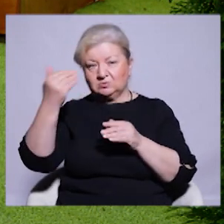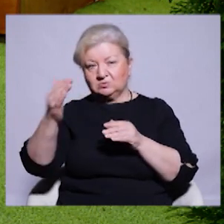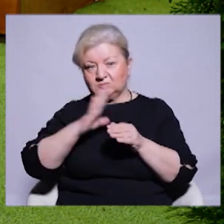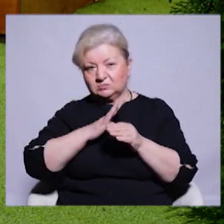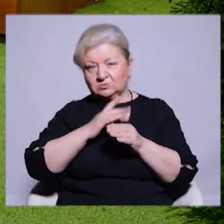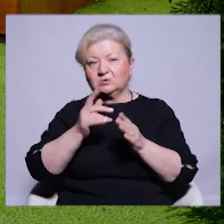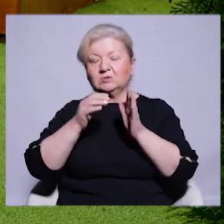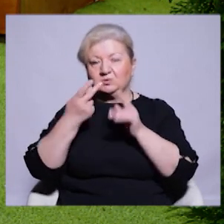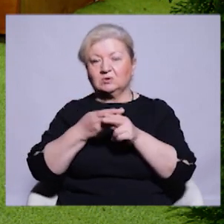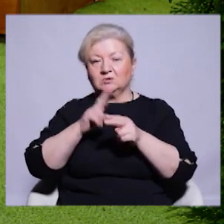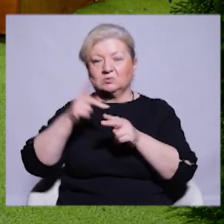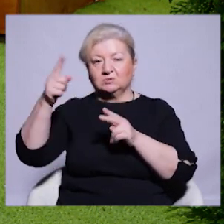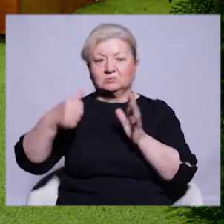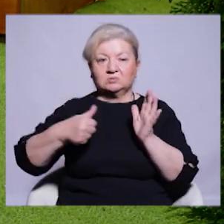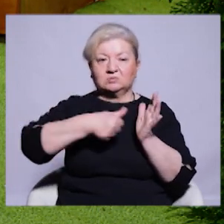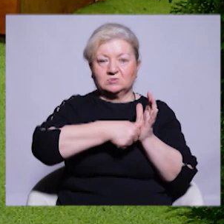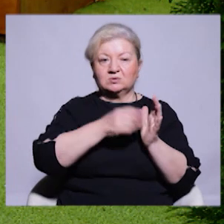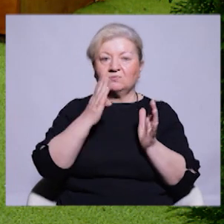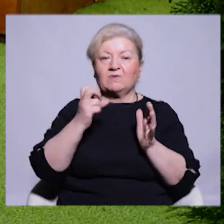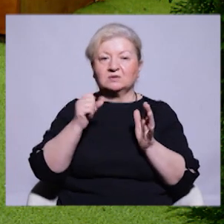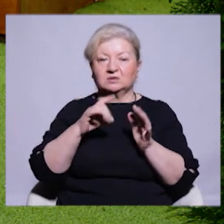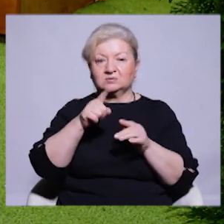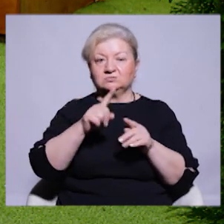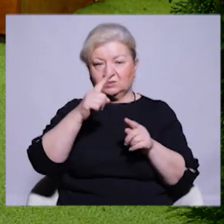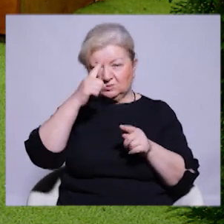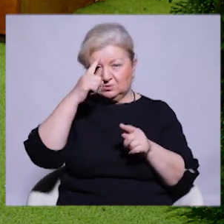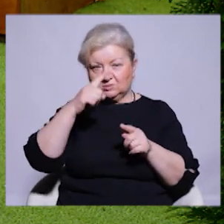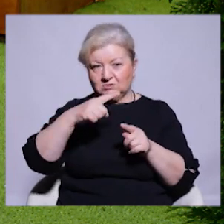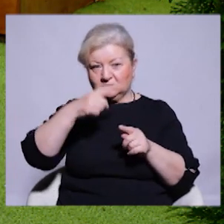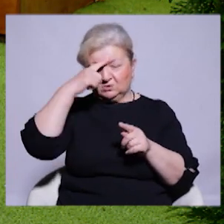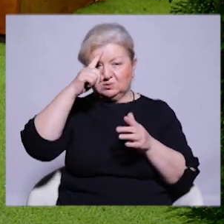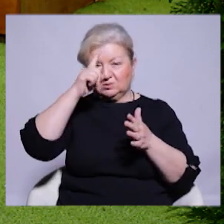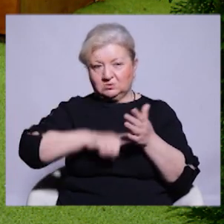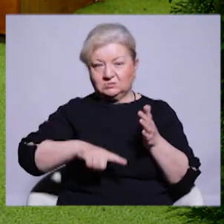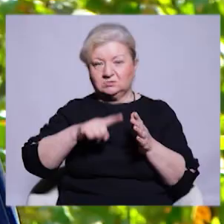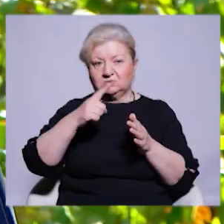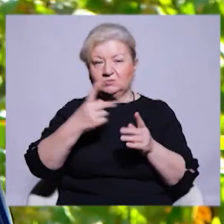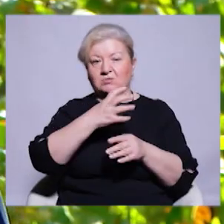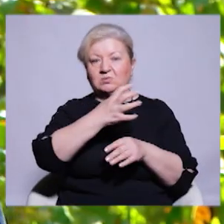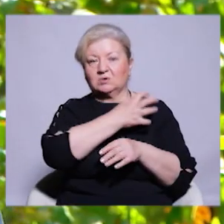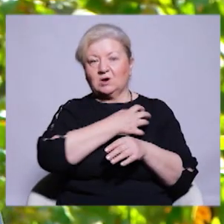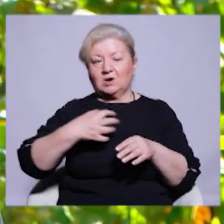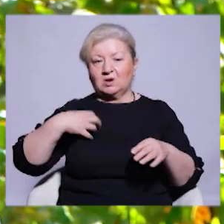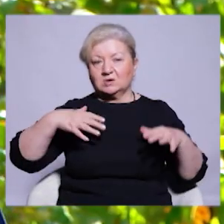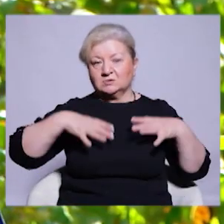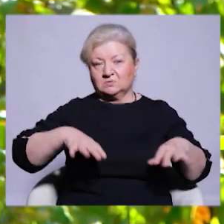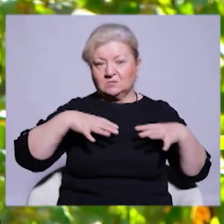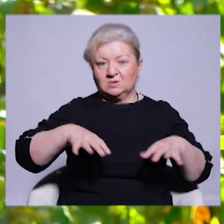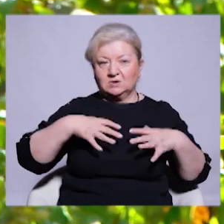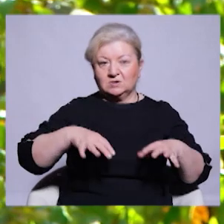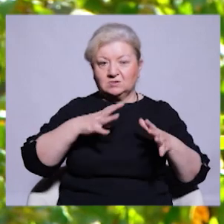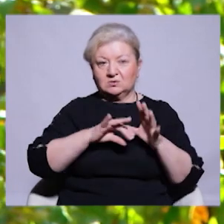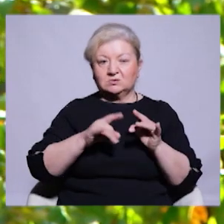უნდა ჰორმიზი დაეხმარება მას, რომ ვახტანგ გორგასალი აღიარონ შემდეგში გორგასალი ქართლის მეფეთ, მაგრამ